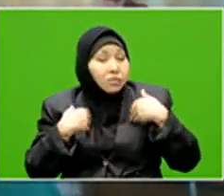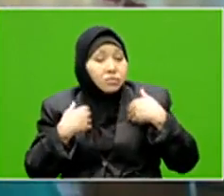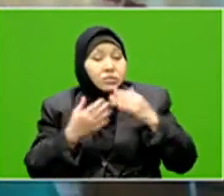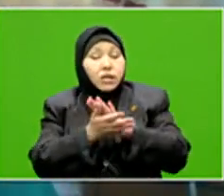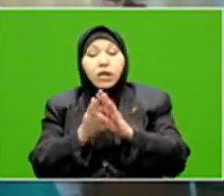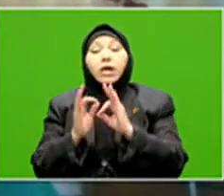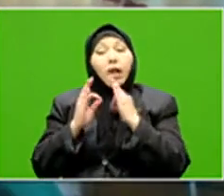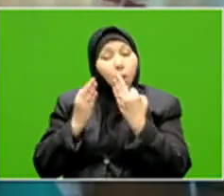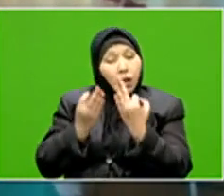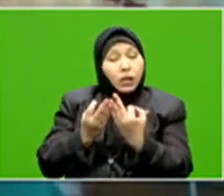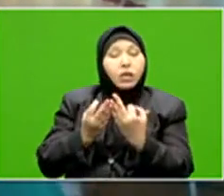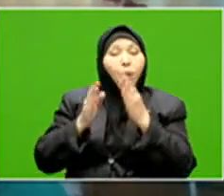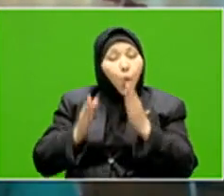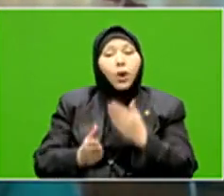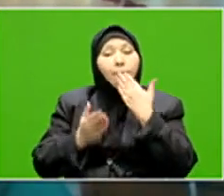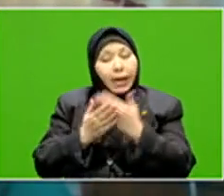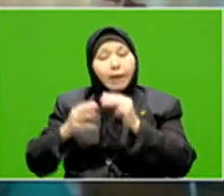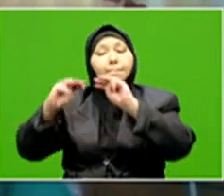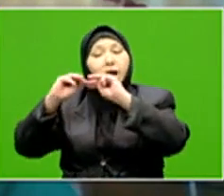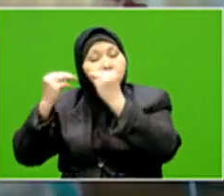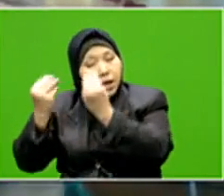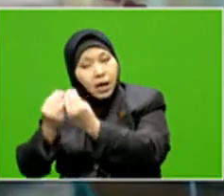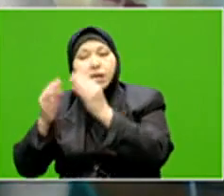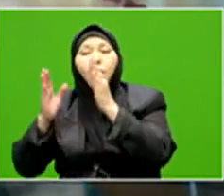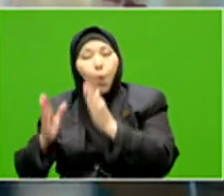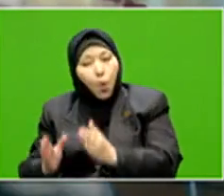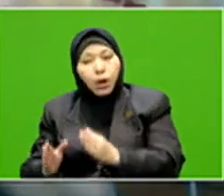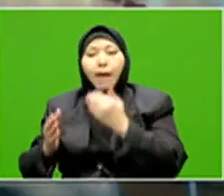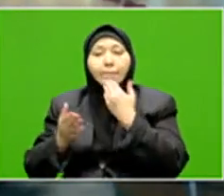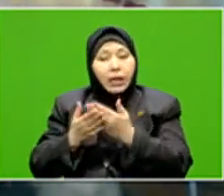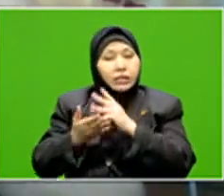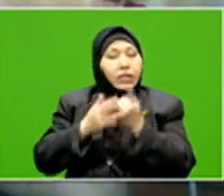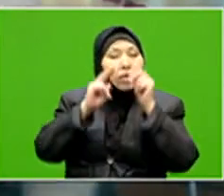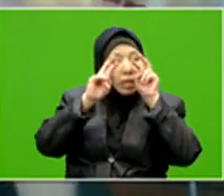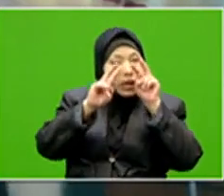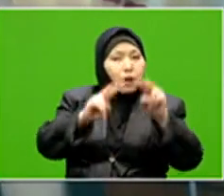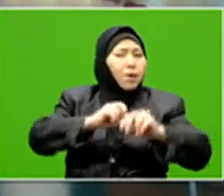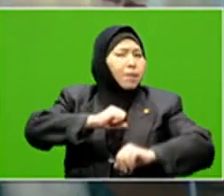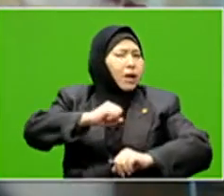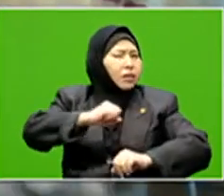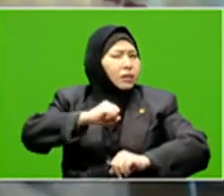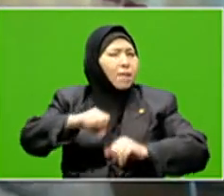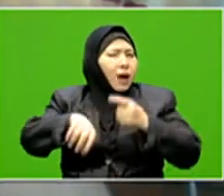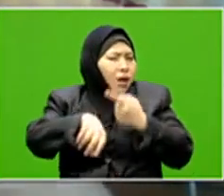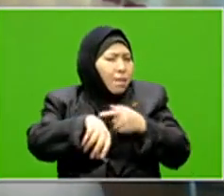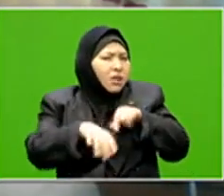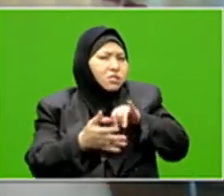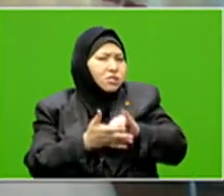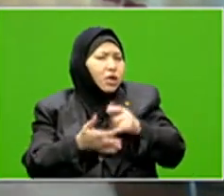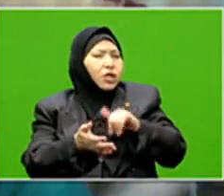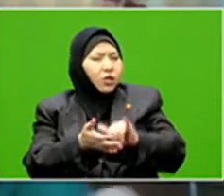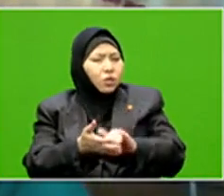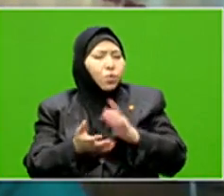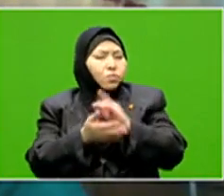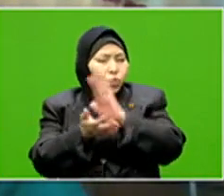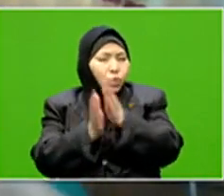keluarganya pun orang baik, masyarakatnya pun orang baik, maka itu dilihat oleh penentang-penentangnya pada masa itu untuk mereka